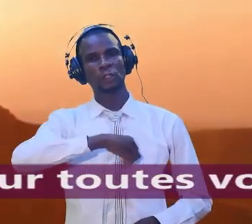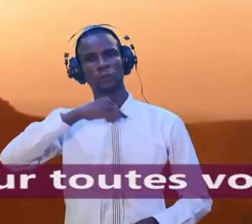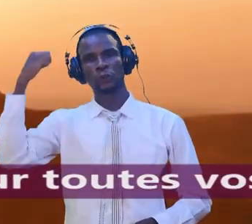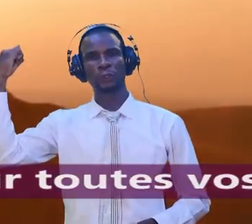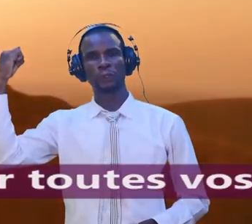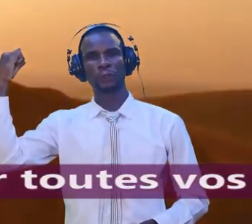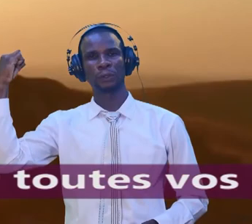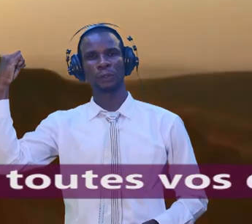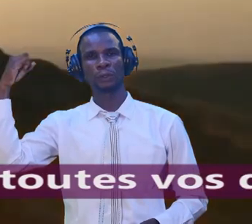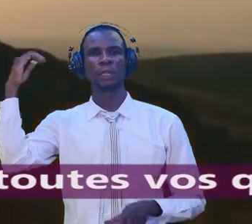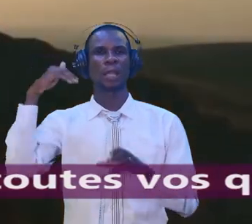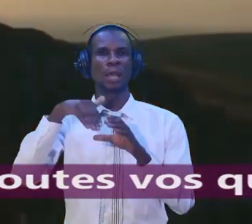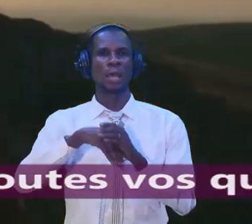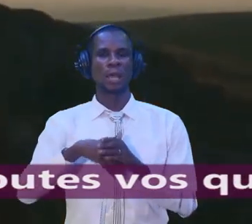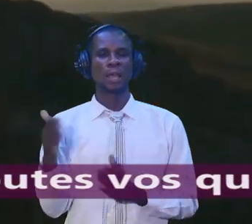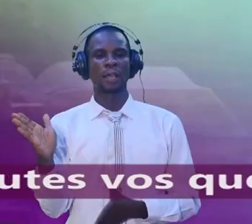akafa msalabani